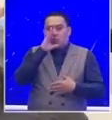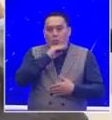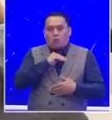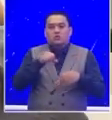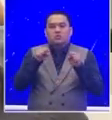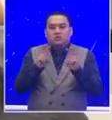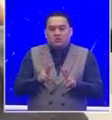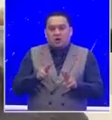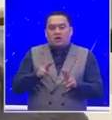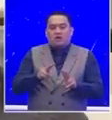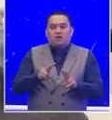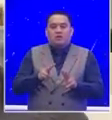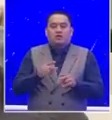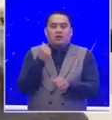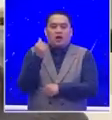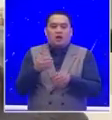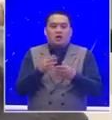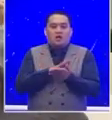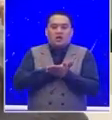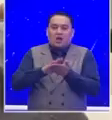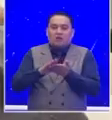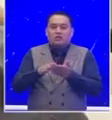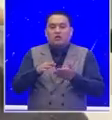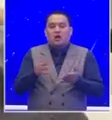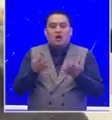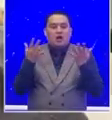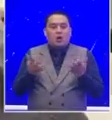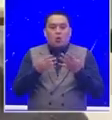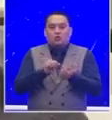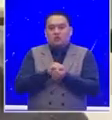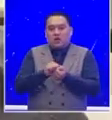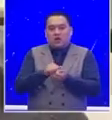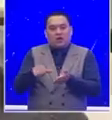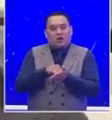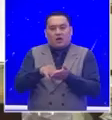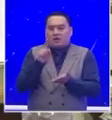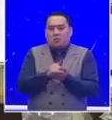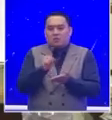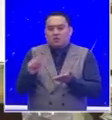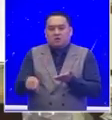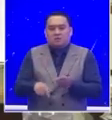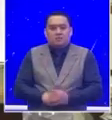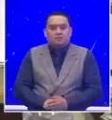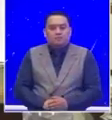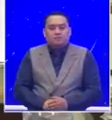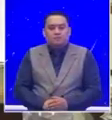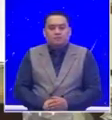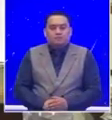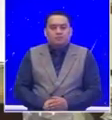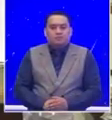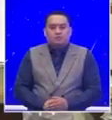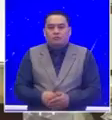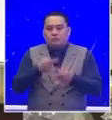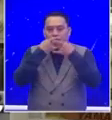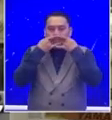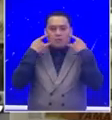специальным составом, который придает ткани гладкость и практичность. Легко стирать, гладить не обязательно. Многоразовыми спецсредствами на